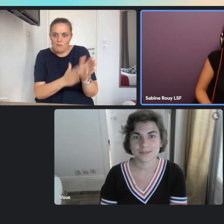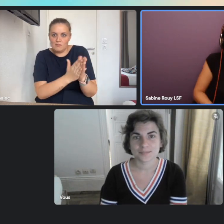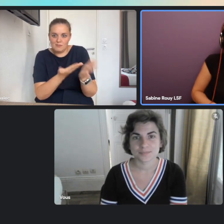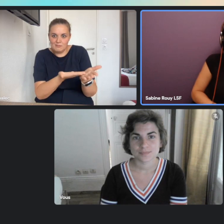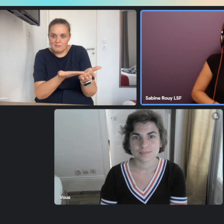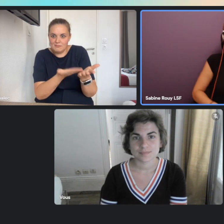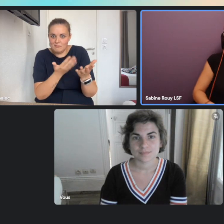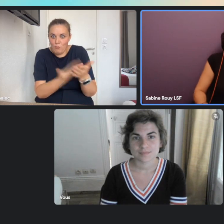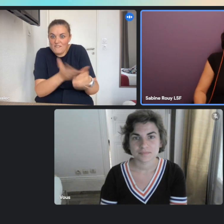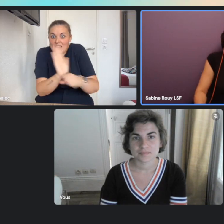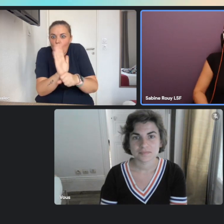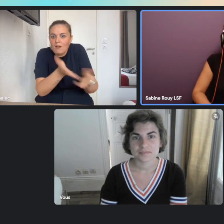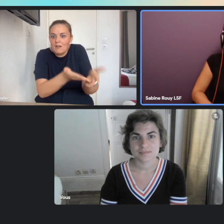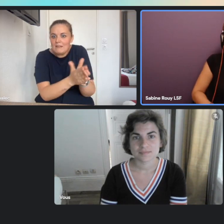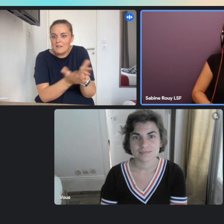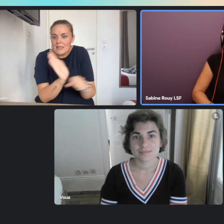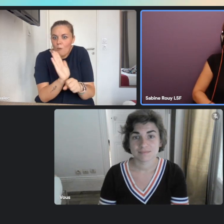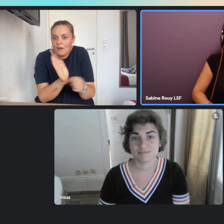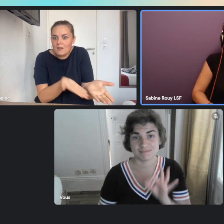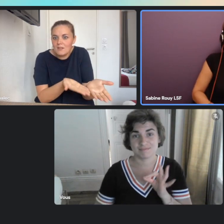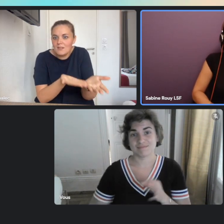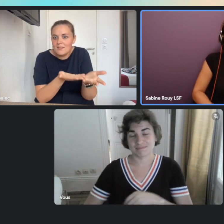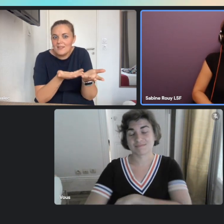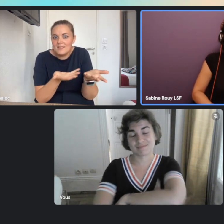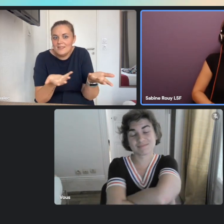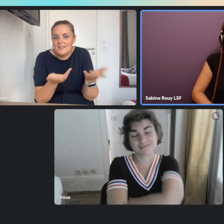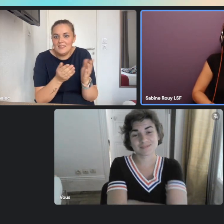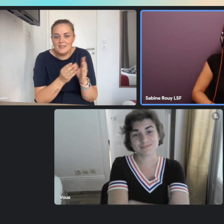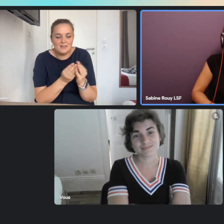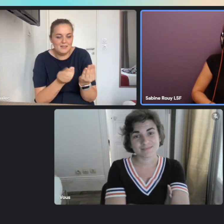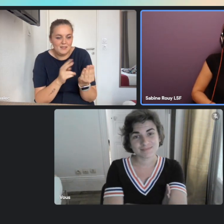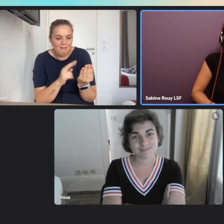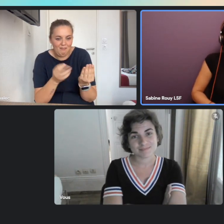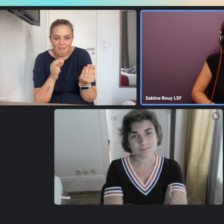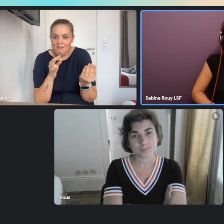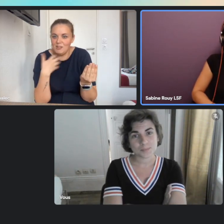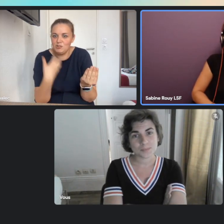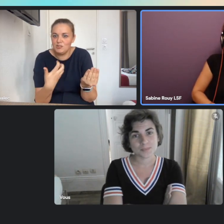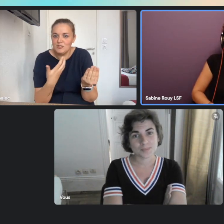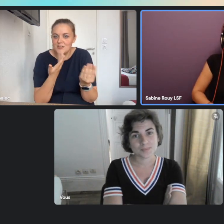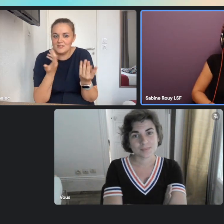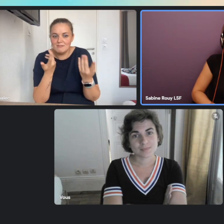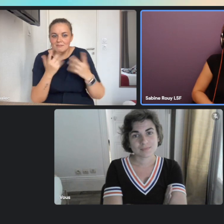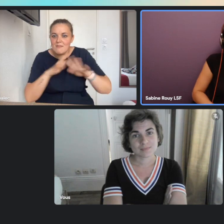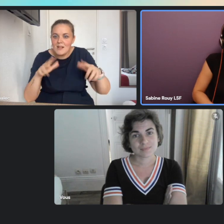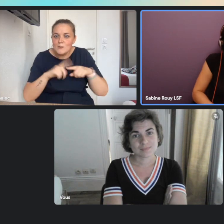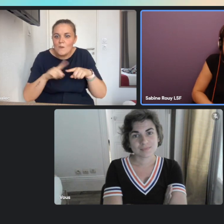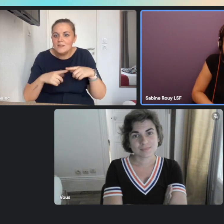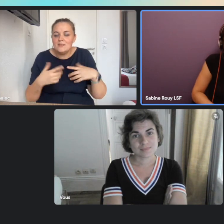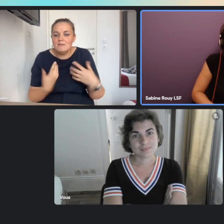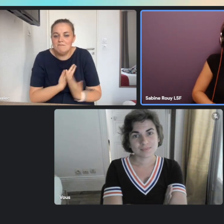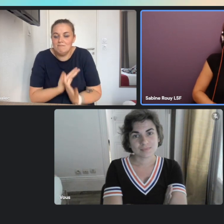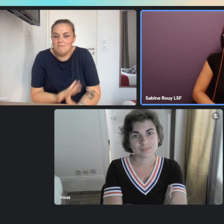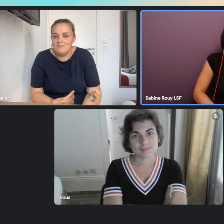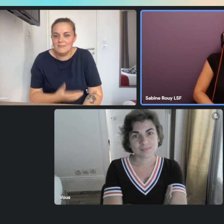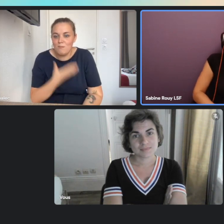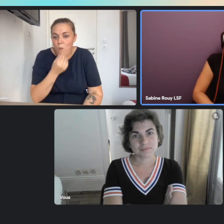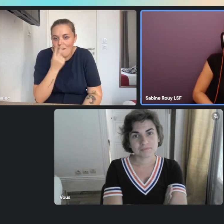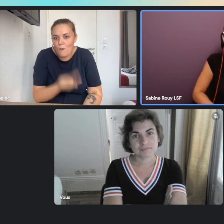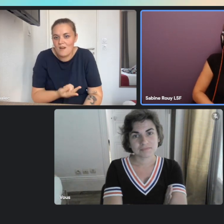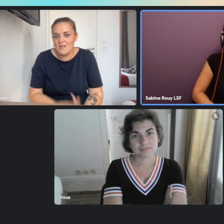vie est riche, c'est ça le résultat de ce bullet journal, c'en est le témoin, enfin, c'est très riche, je fais